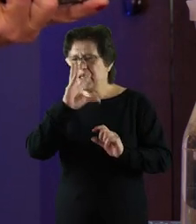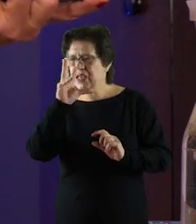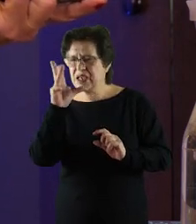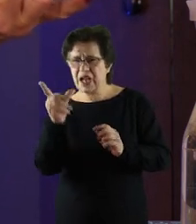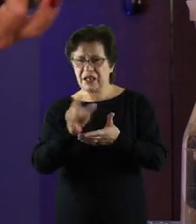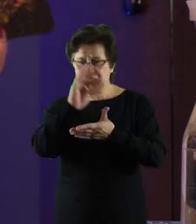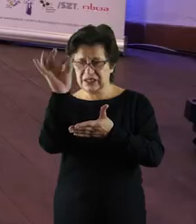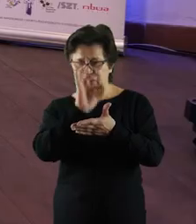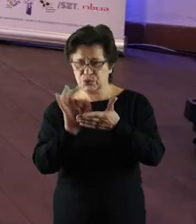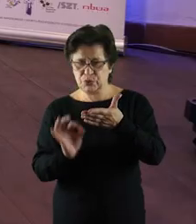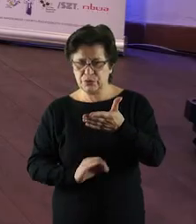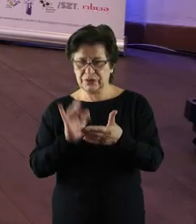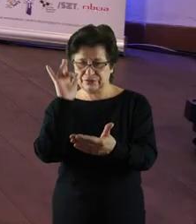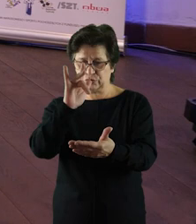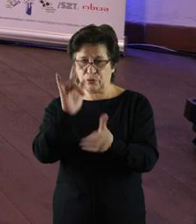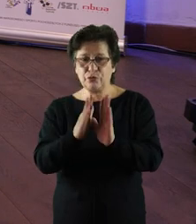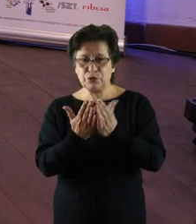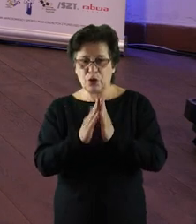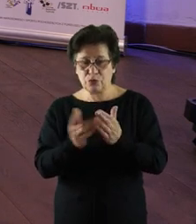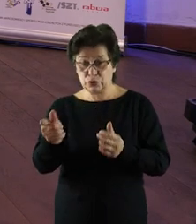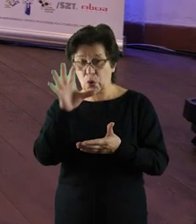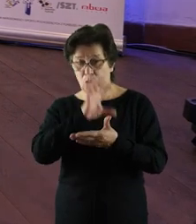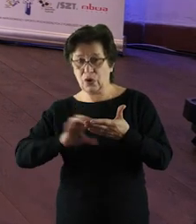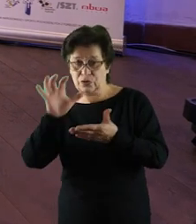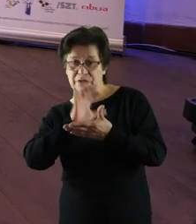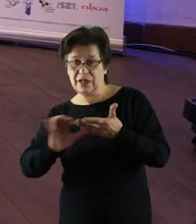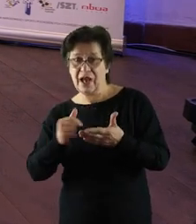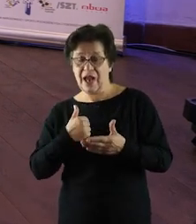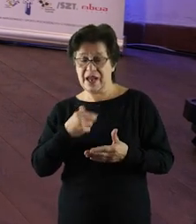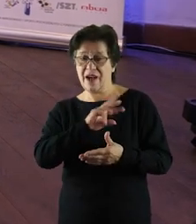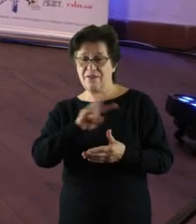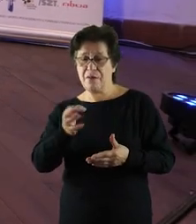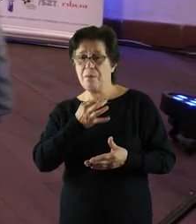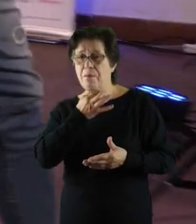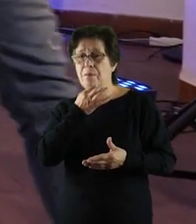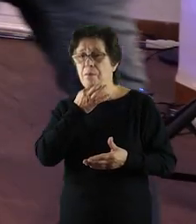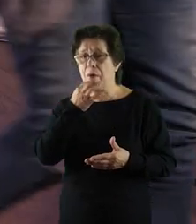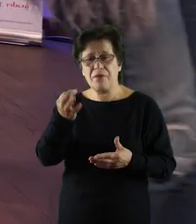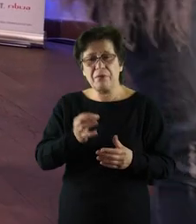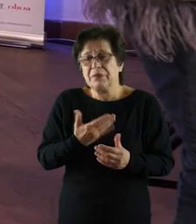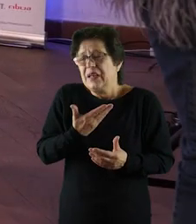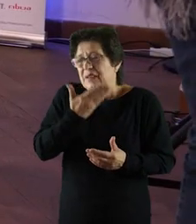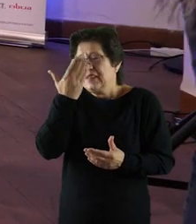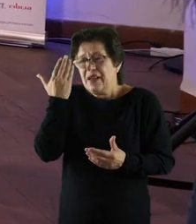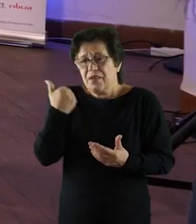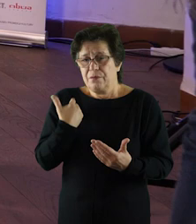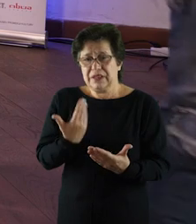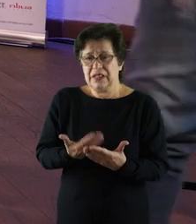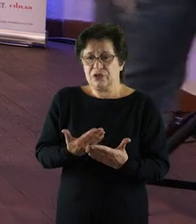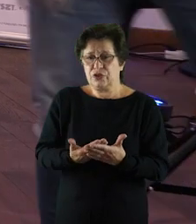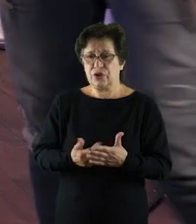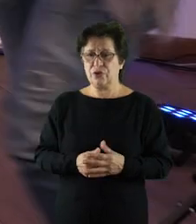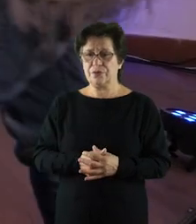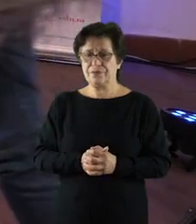ilustracje. Chcecie zobaczyć? Dobra, oglądajcie, a ja wam powiem, że nie mam pojęcia dlaczego. Proszę